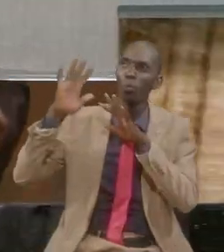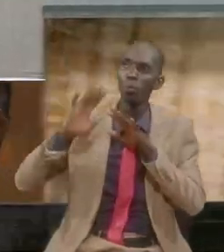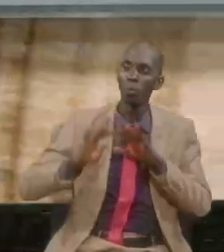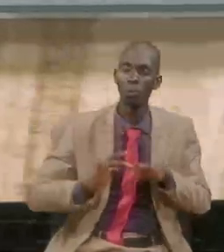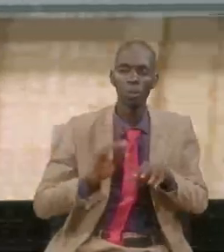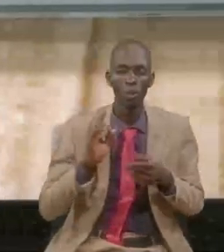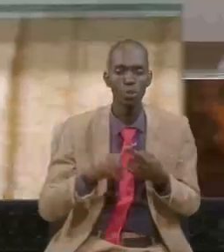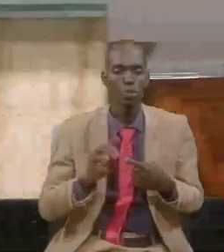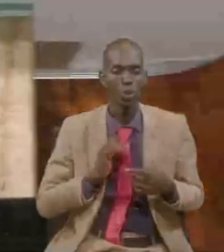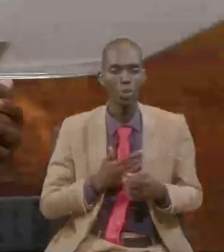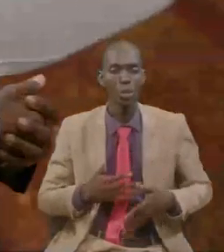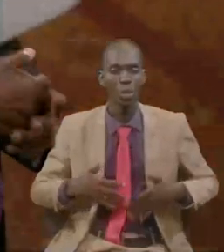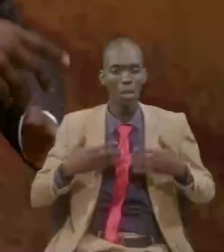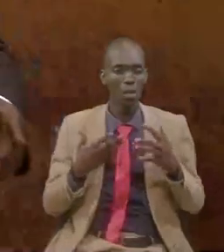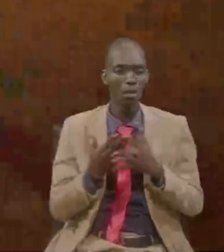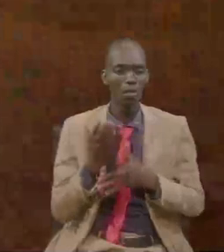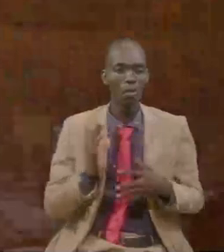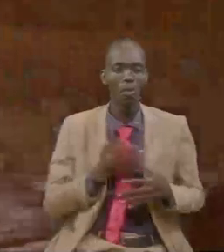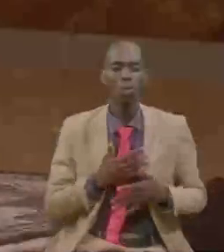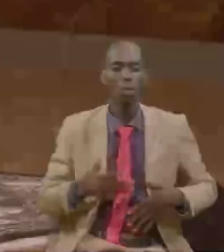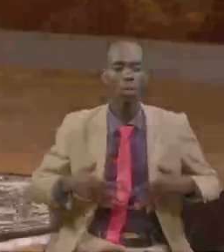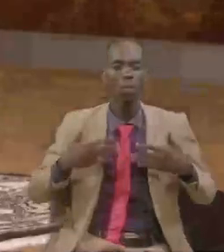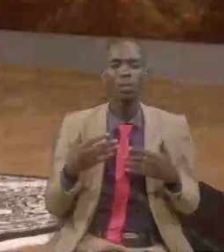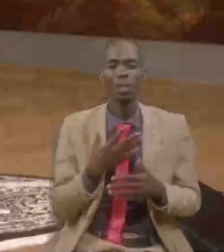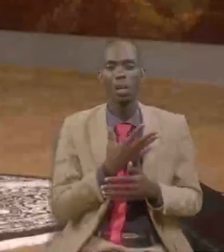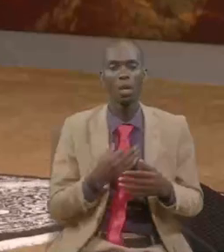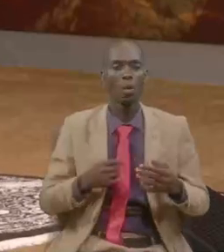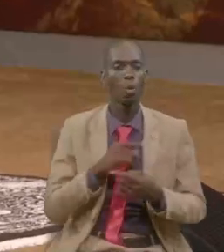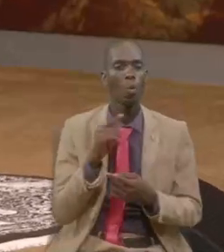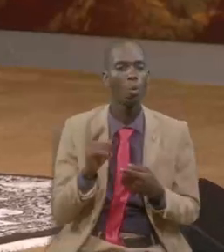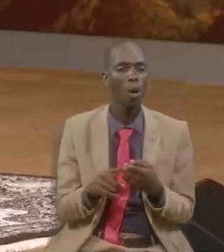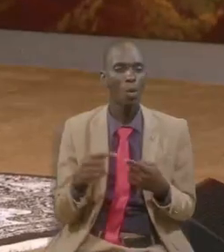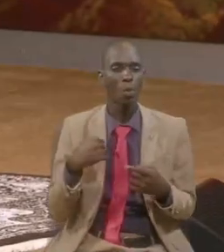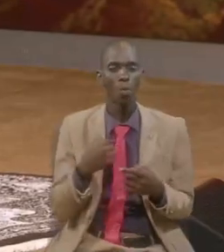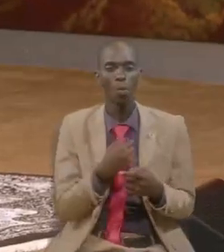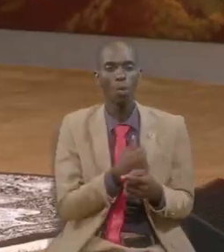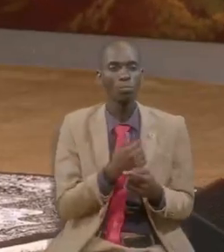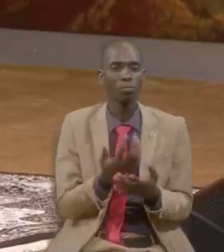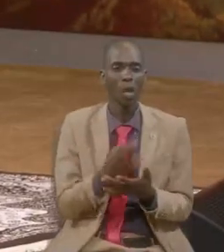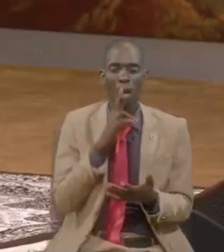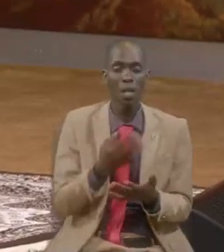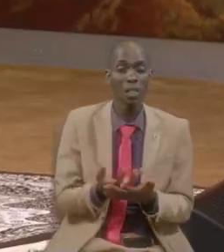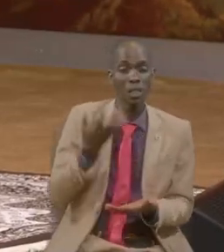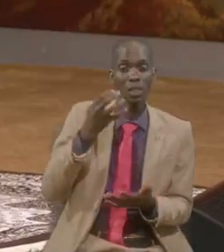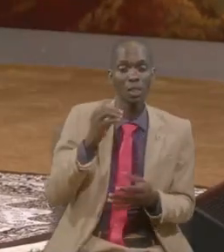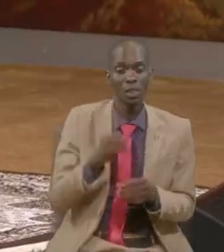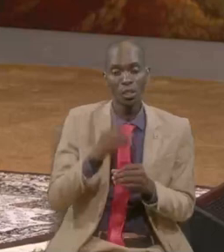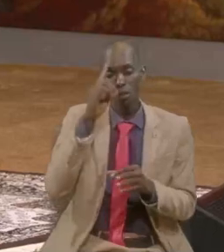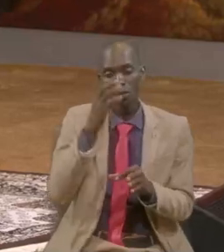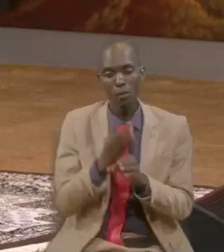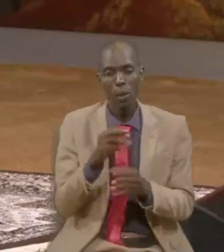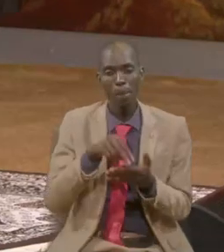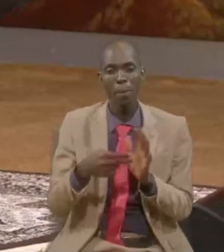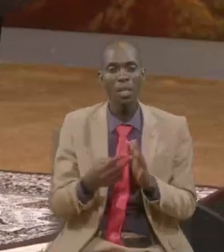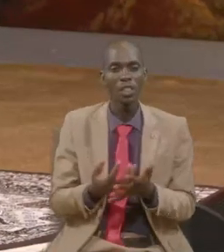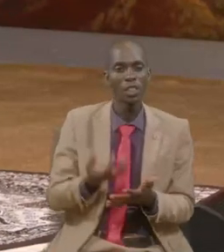va venir en nous et passer par nous. Quand on est riche en la foi, on est riche en la vérité. La vérité de la